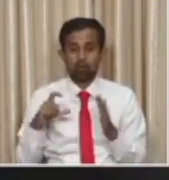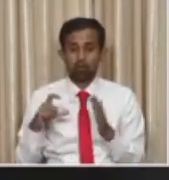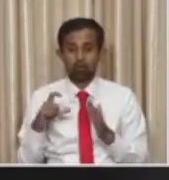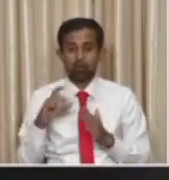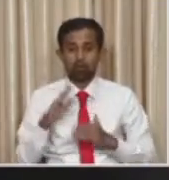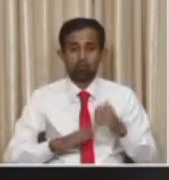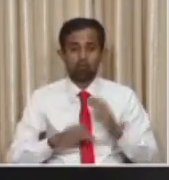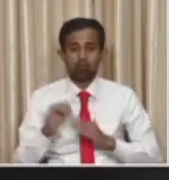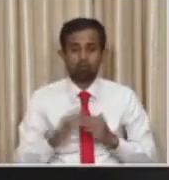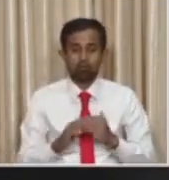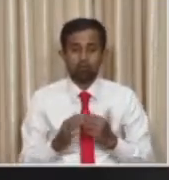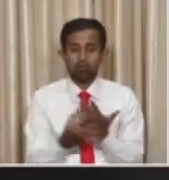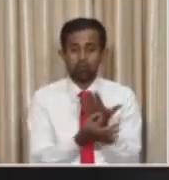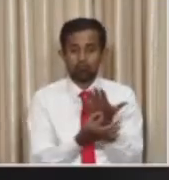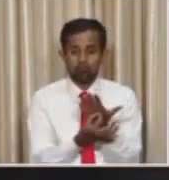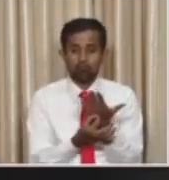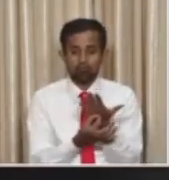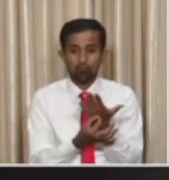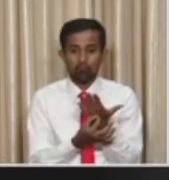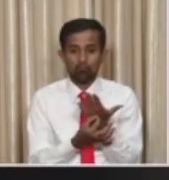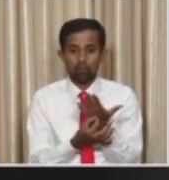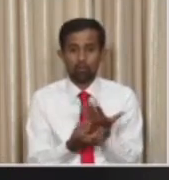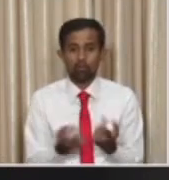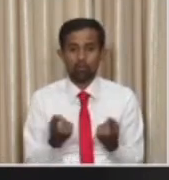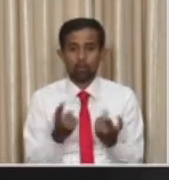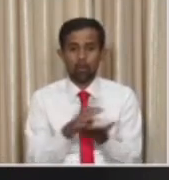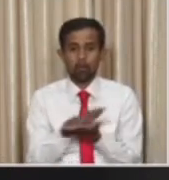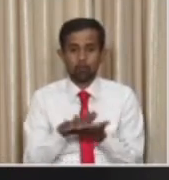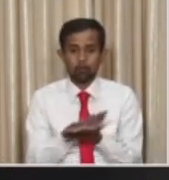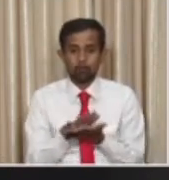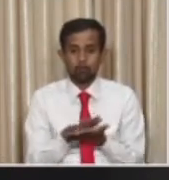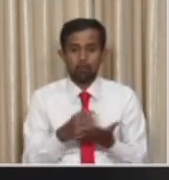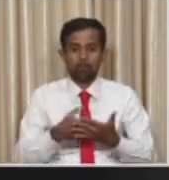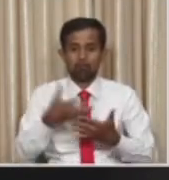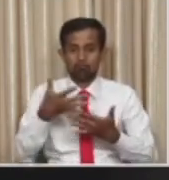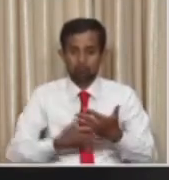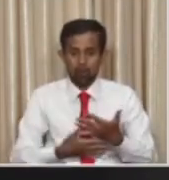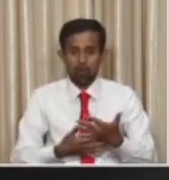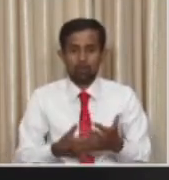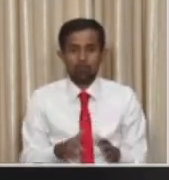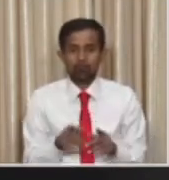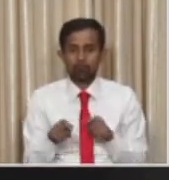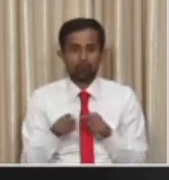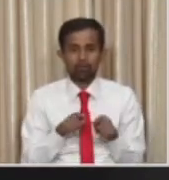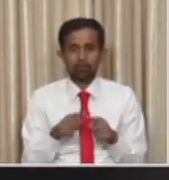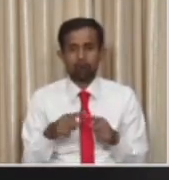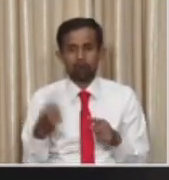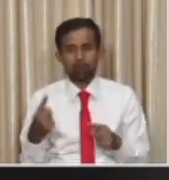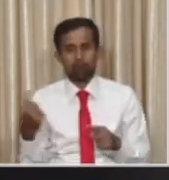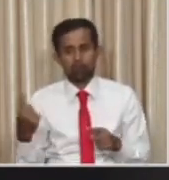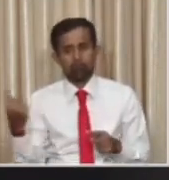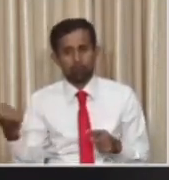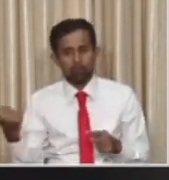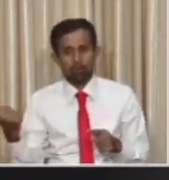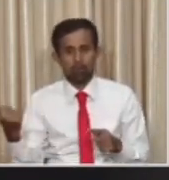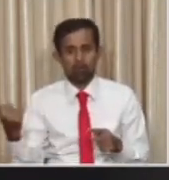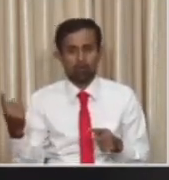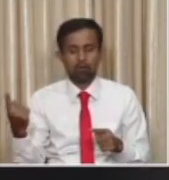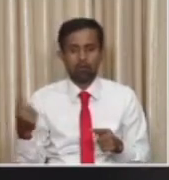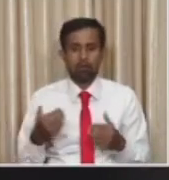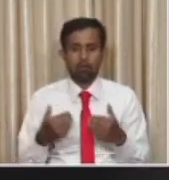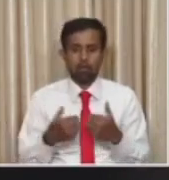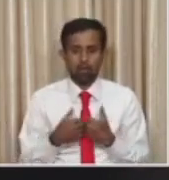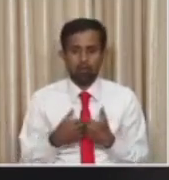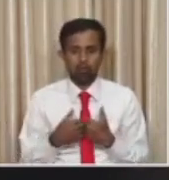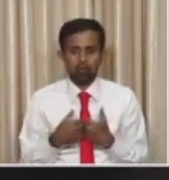ප්‍රයෝගී කරගෙන මත්කුඩු සම්බන්ධයෙන් අවශ්‍ය පැහැදිලි වාර්තා. ඒ සම්බන්ධයෙන් විතරක් නෙමෙයි වෙන වෙන කටයුතු සම්බන්ධයෙන් ඒගොල්ලෝගේ අපේ